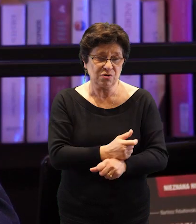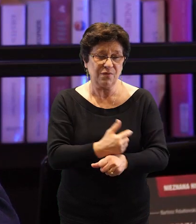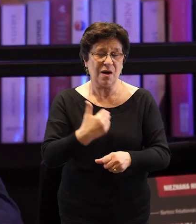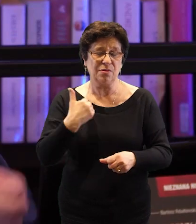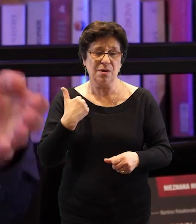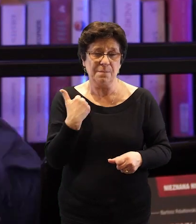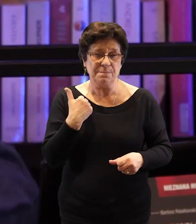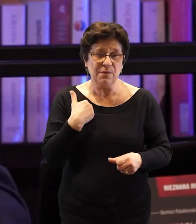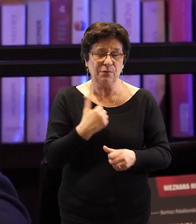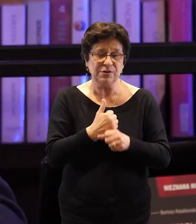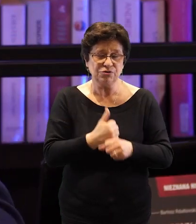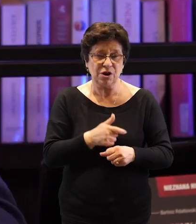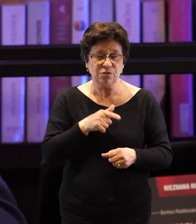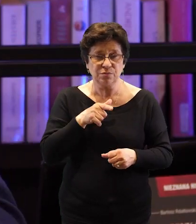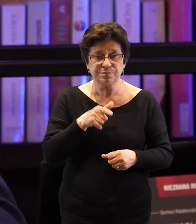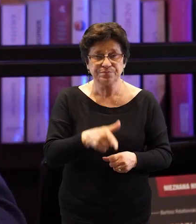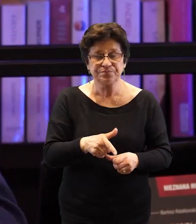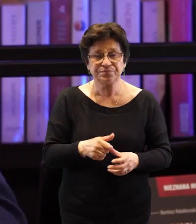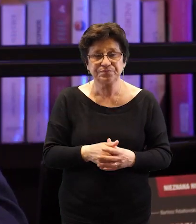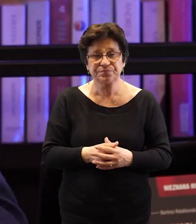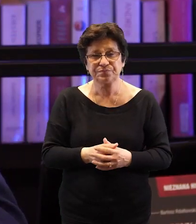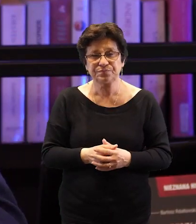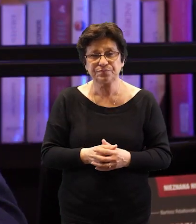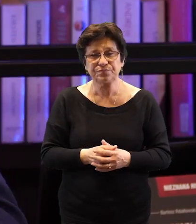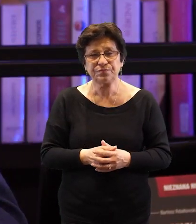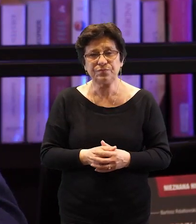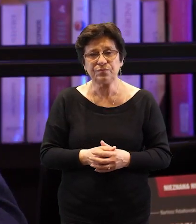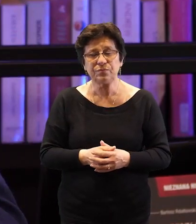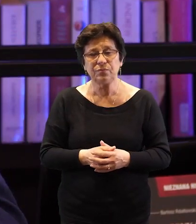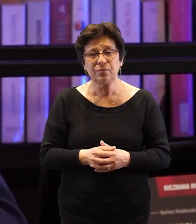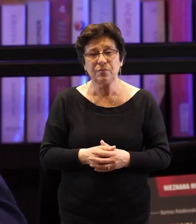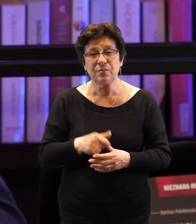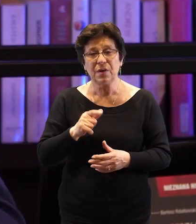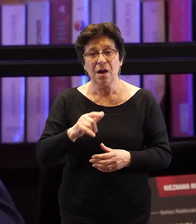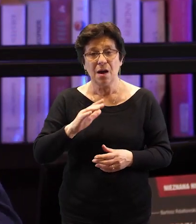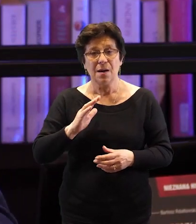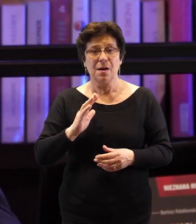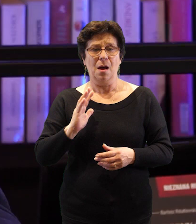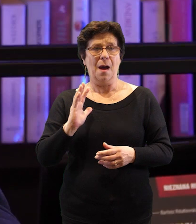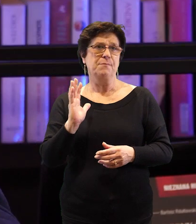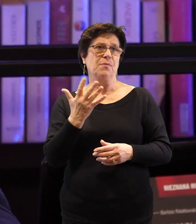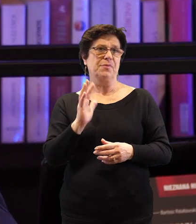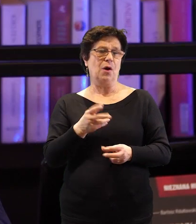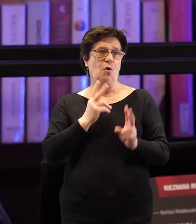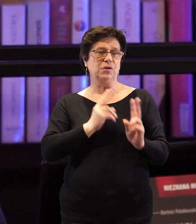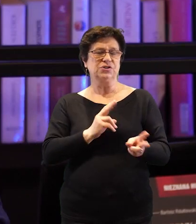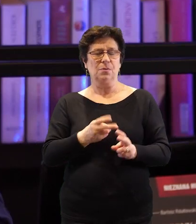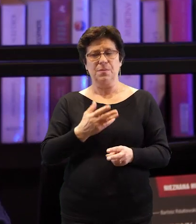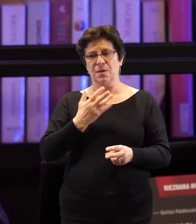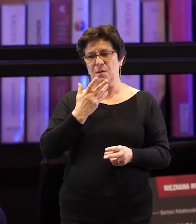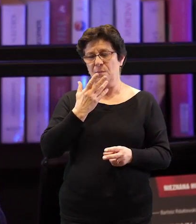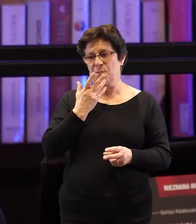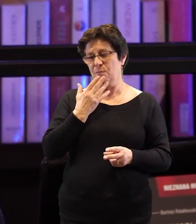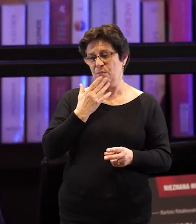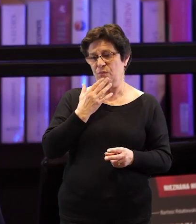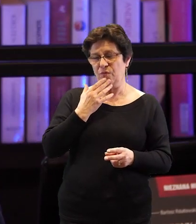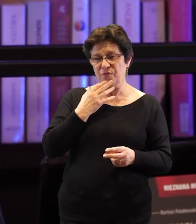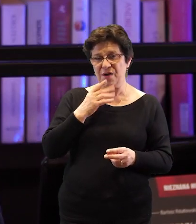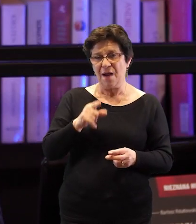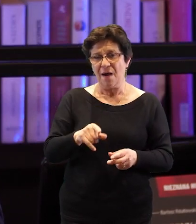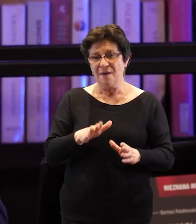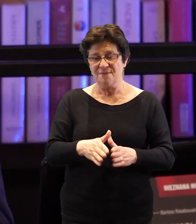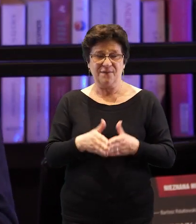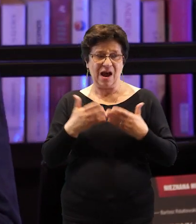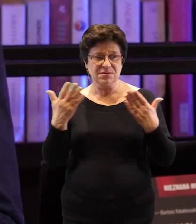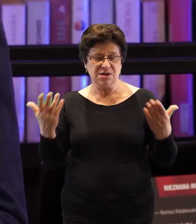siedział w więzieniu. I nagle pan Józef Starzyczny 5 listopada obwieszcza prasie, ale to nie w jednym artykule, tylko w